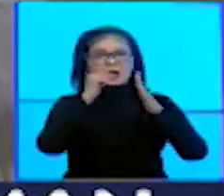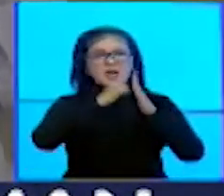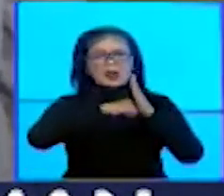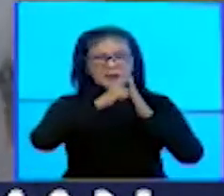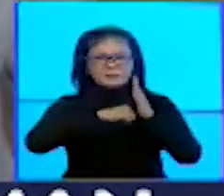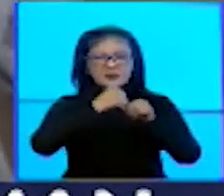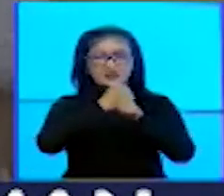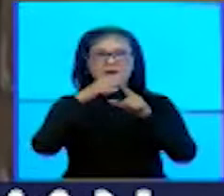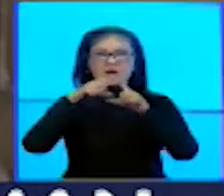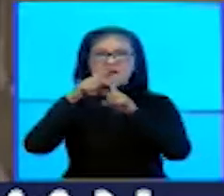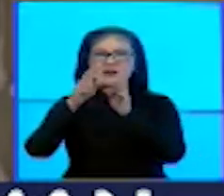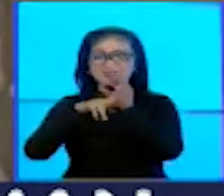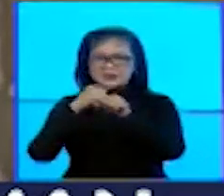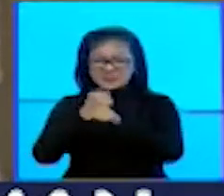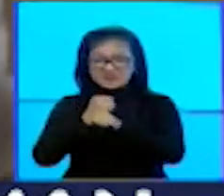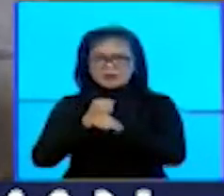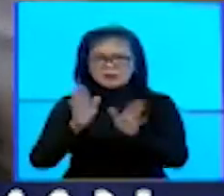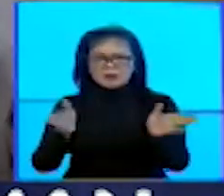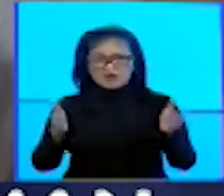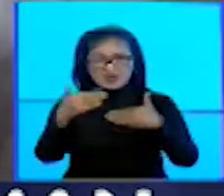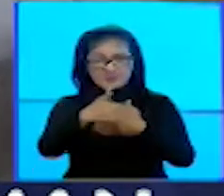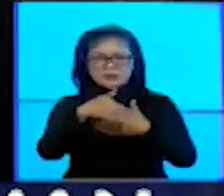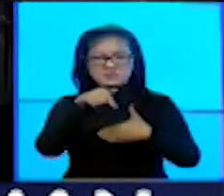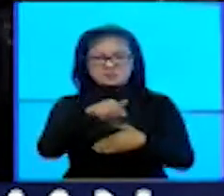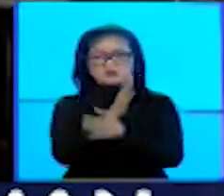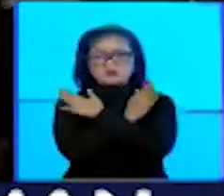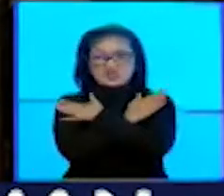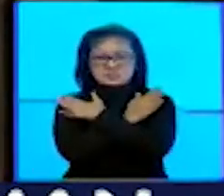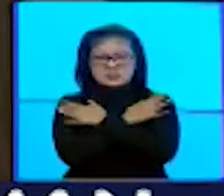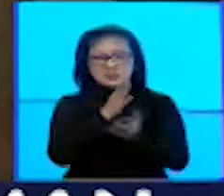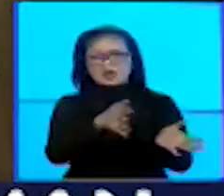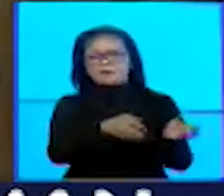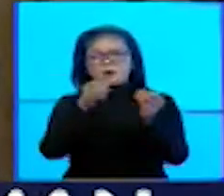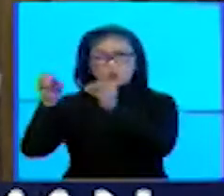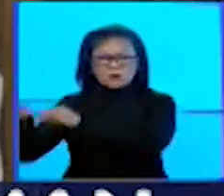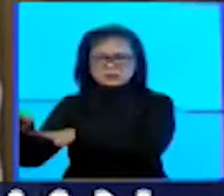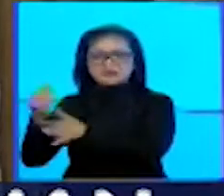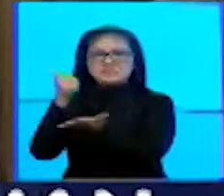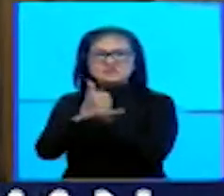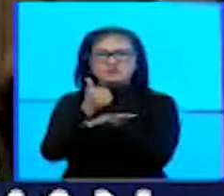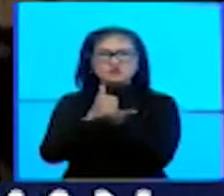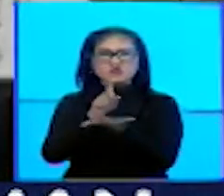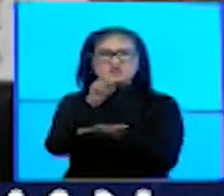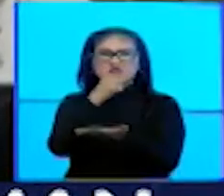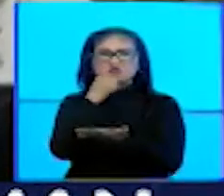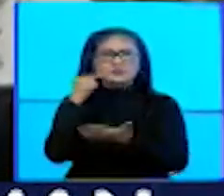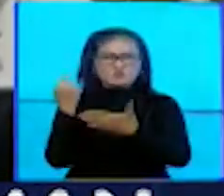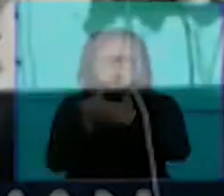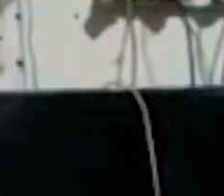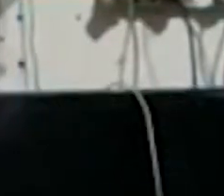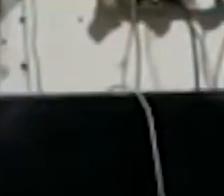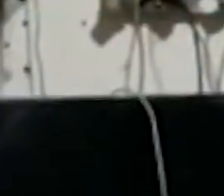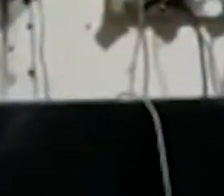dievakuasi dari kamarnya. Sudah sepekan lansia 68 tahun ini menjalani isolasi mandiri di kamarnya usai hasil tes